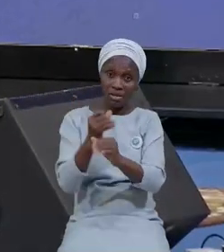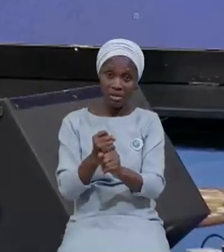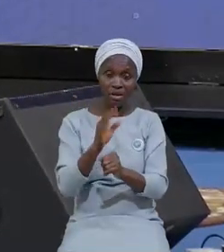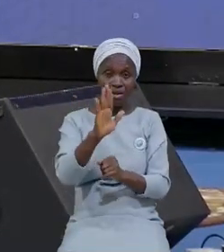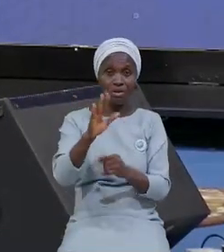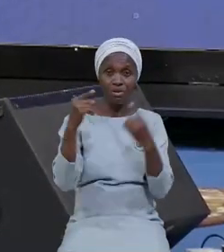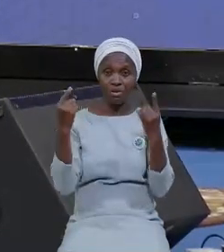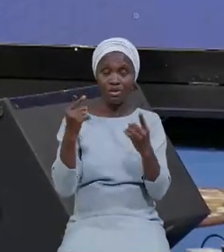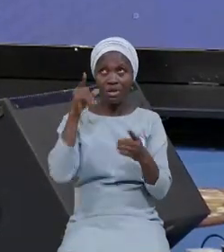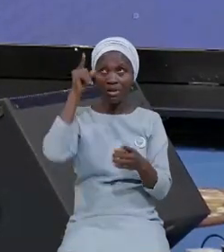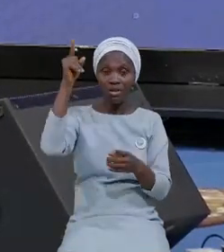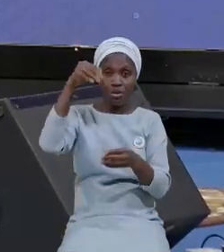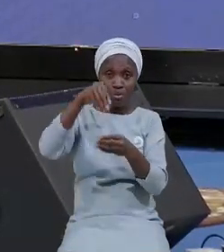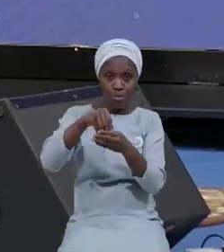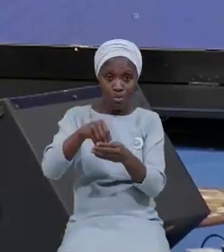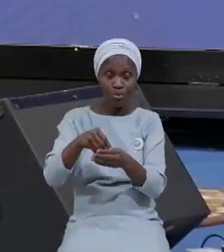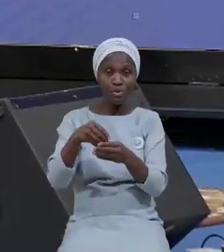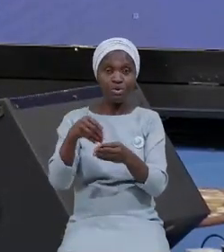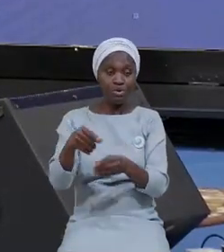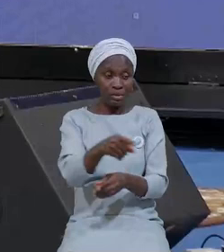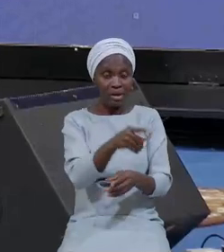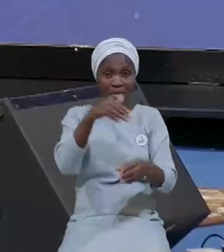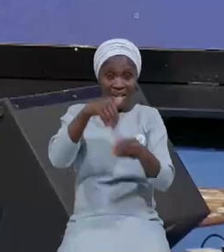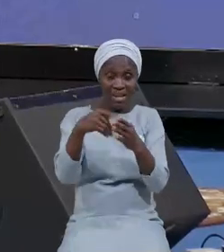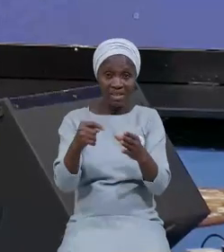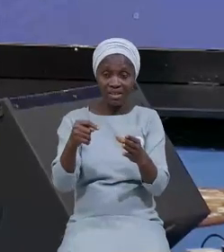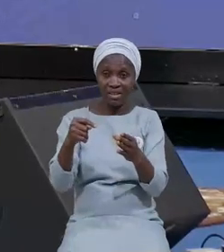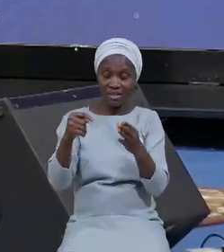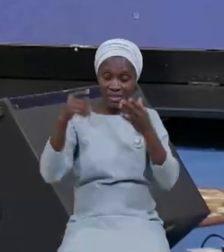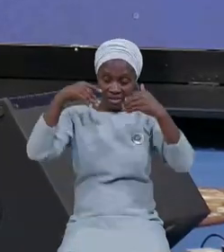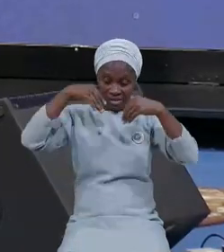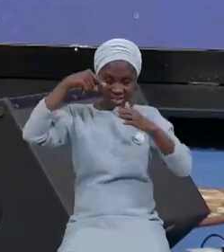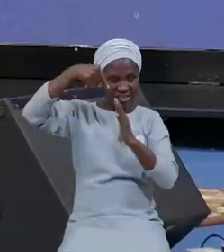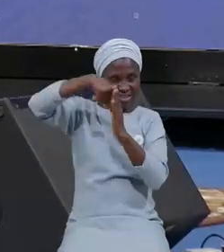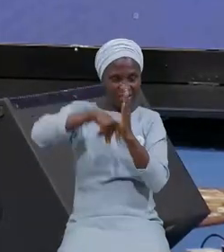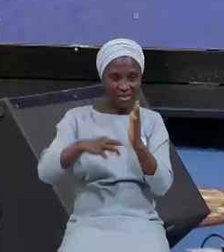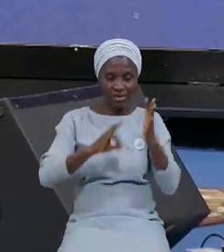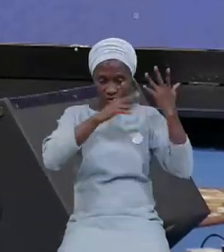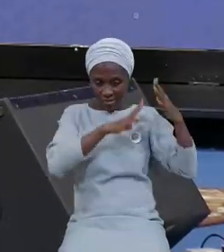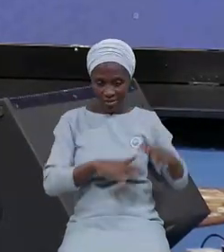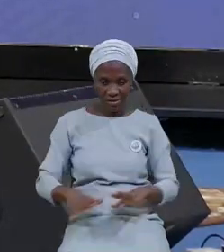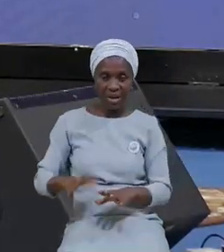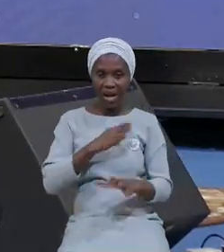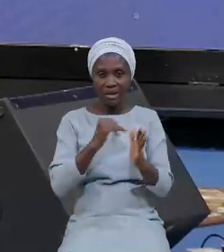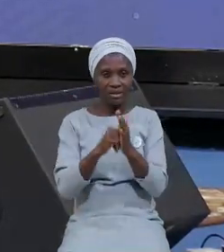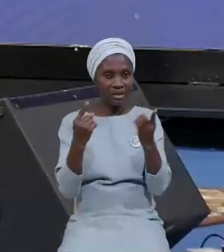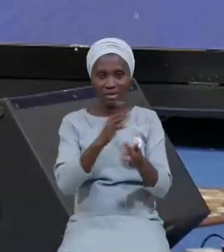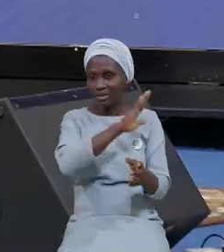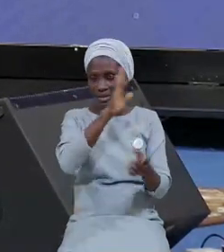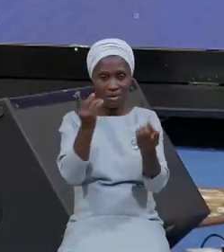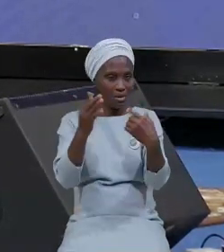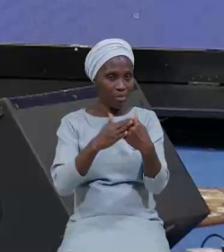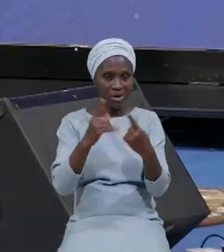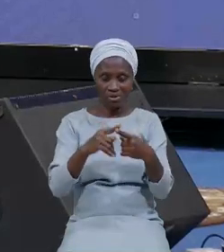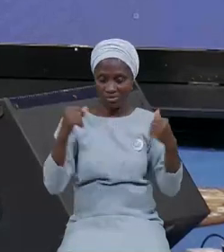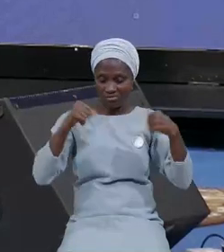il les met dans dans la mer profonde qui ne ressugiront plus jamais pour